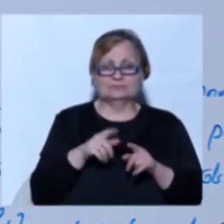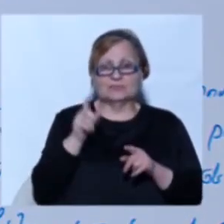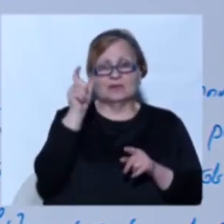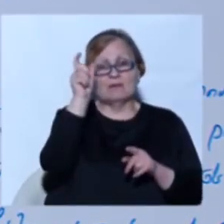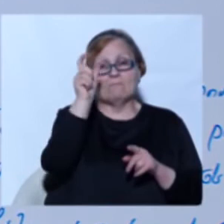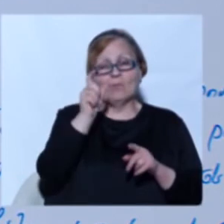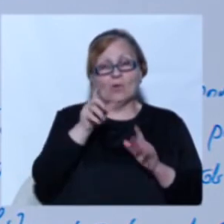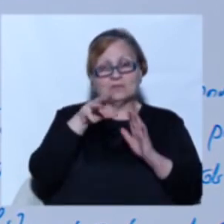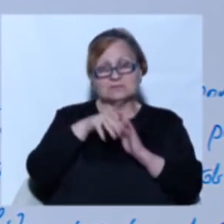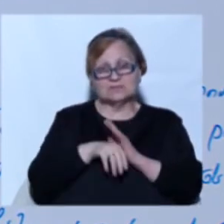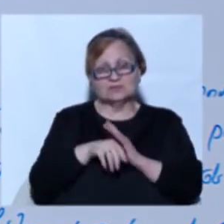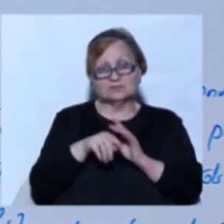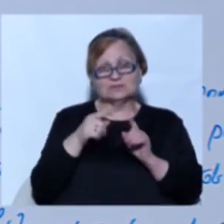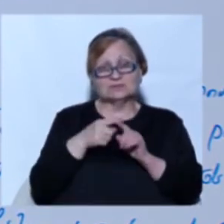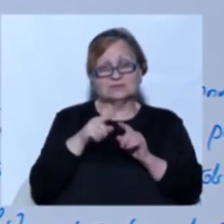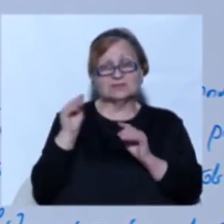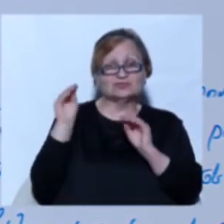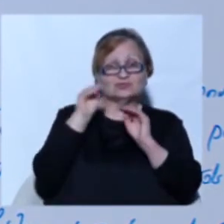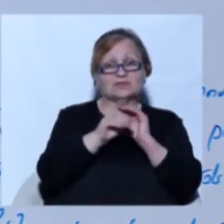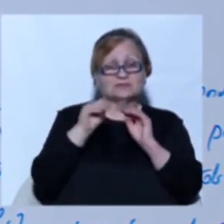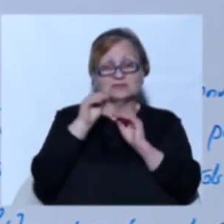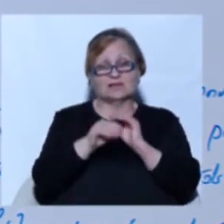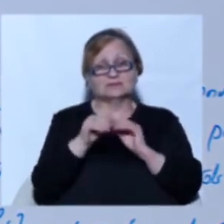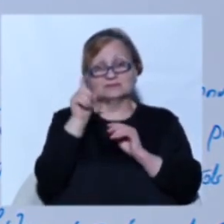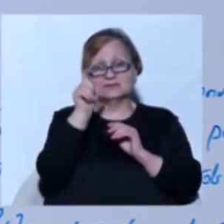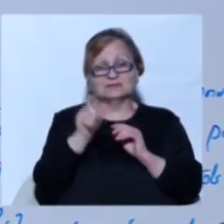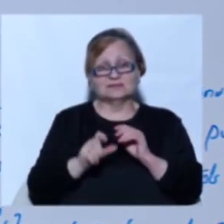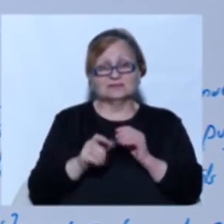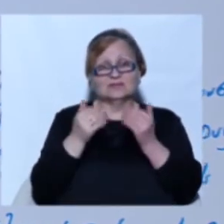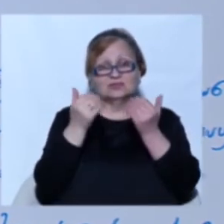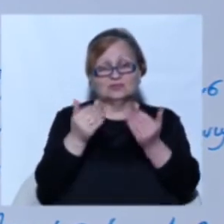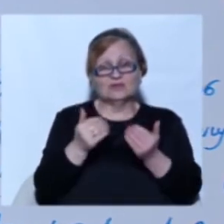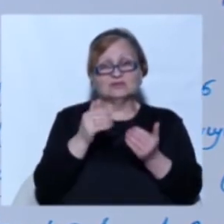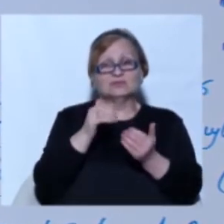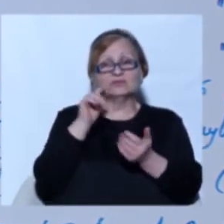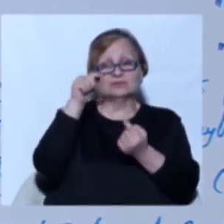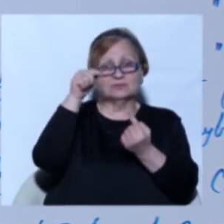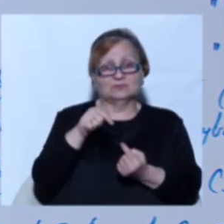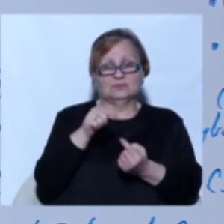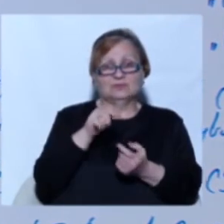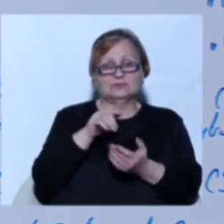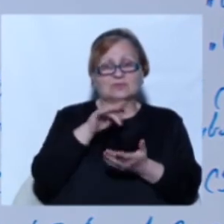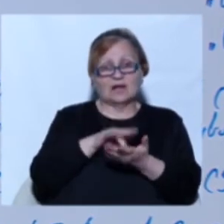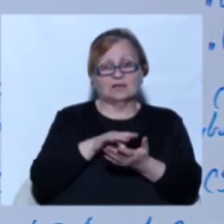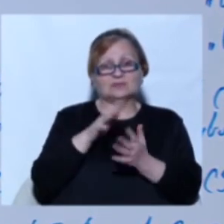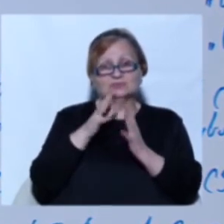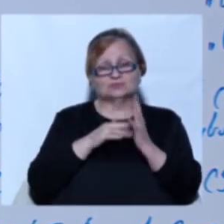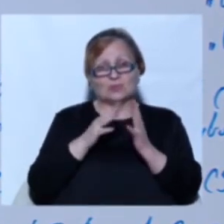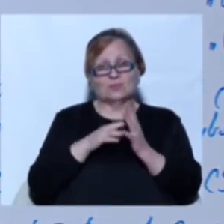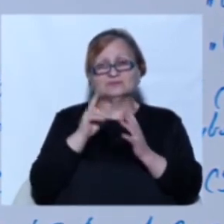პოეზიაში და შეიტანეთ მასში ის ლექსები, რომლებიც თქვენი ქალაქისთვის, სოფლისთვის ან მხარისთვის